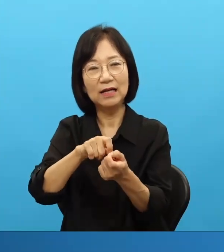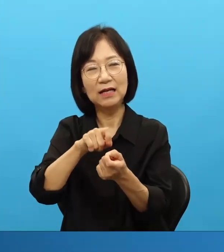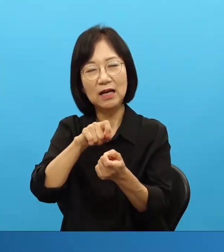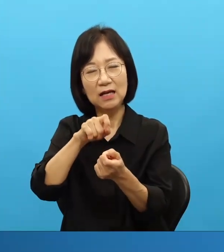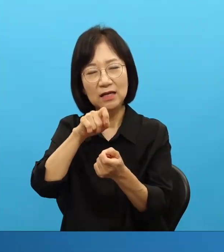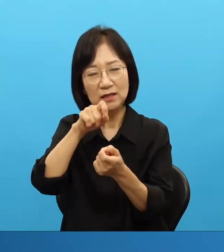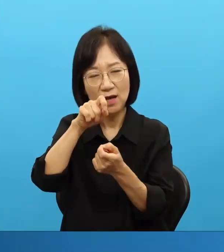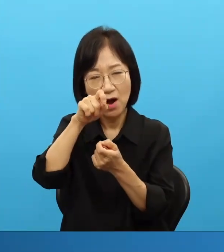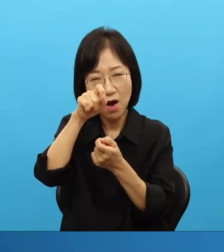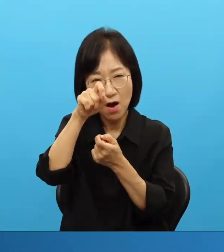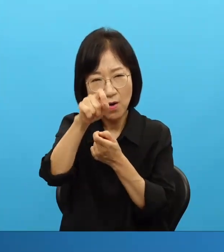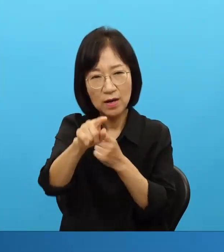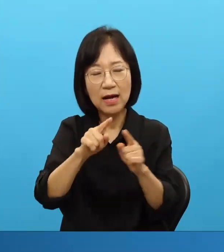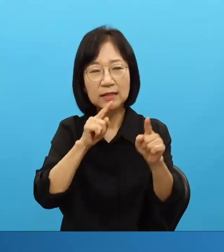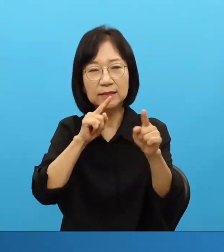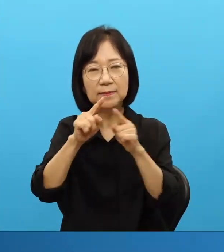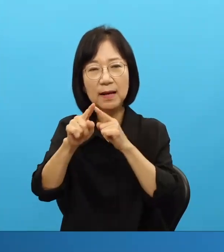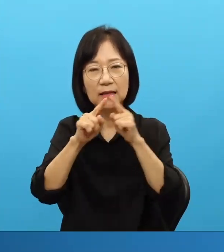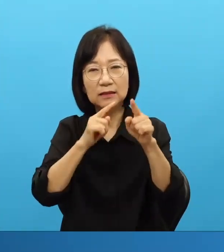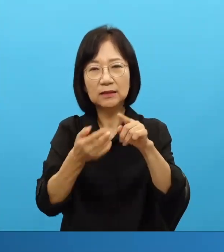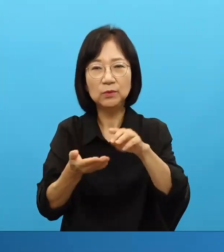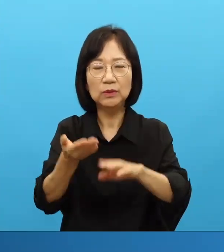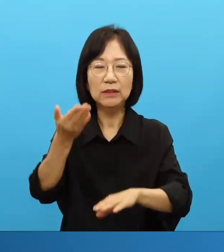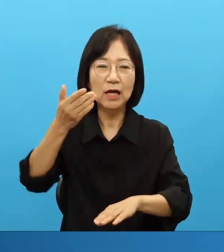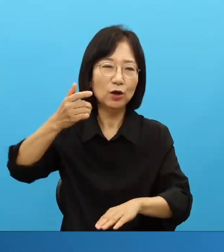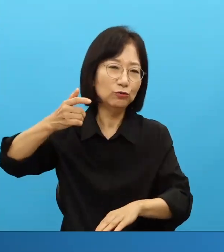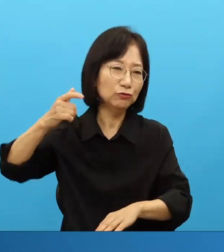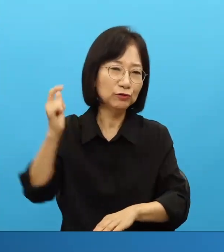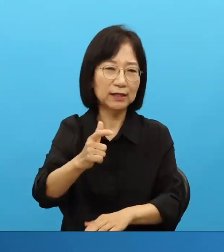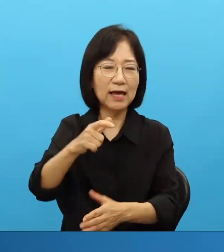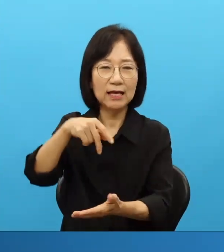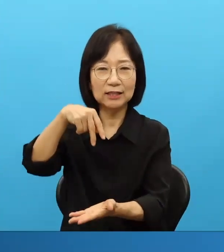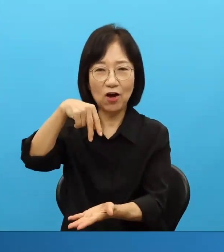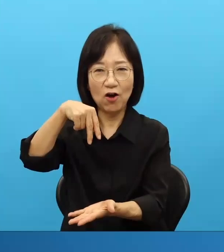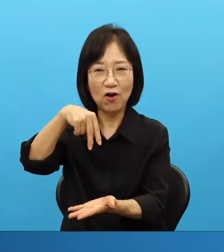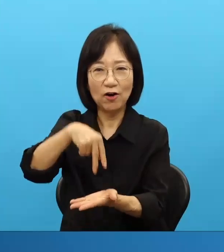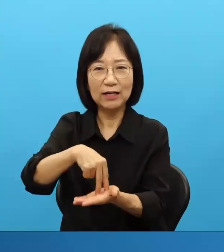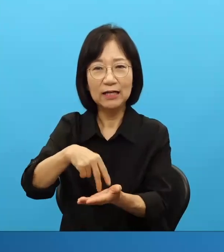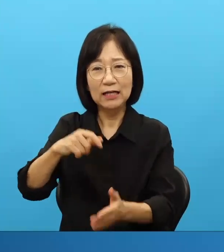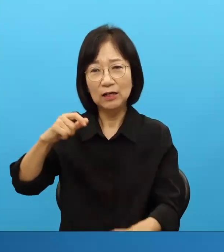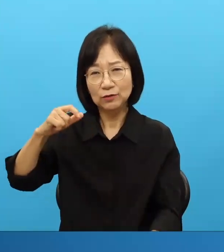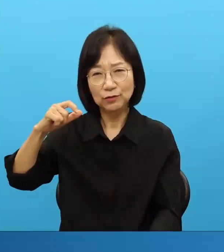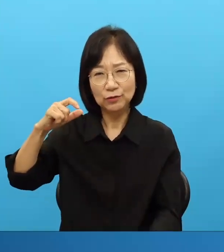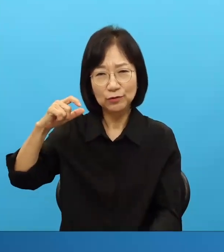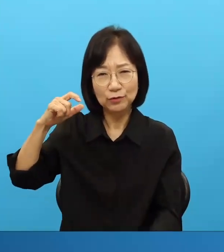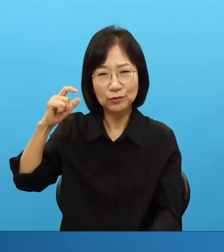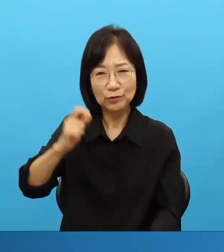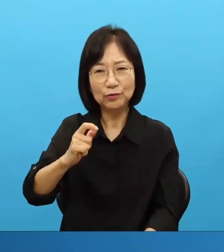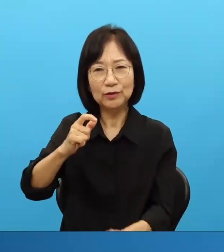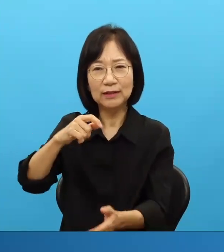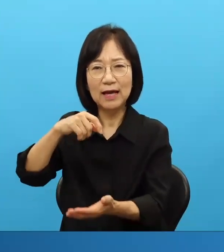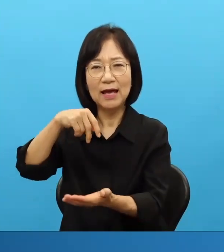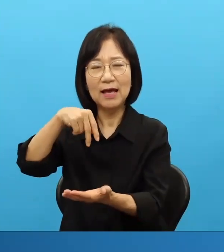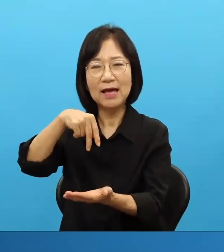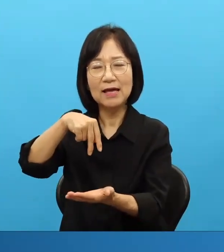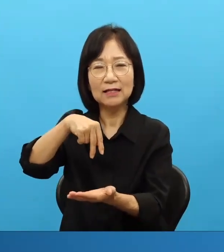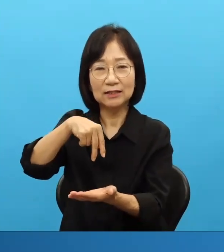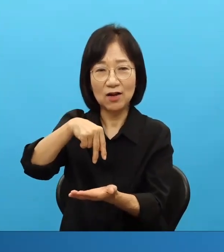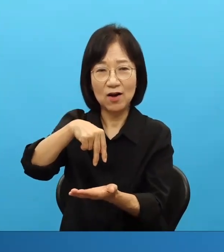서리 영원하신 말씀 위에 굳게 서리. 굳게